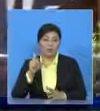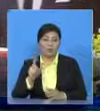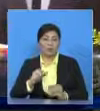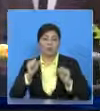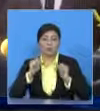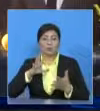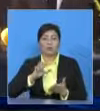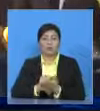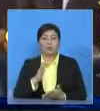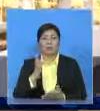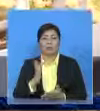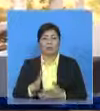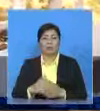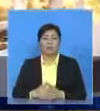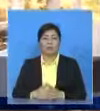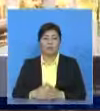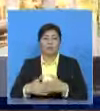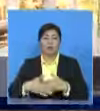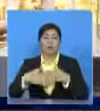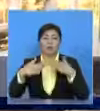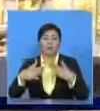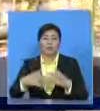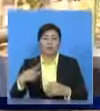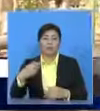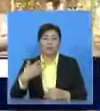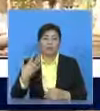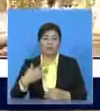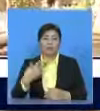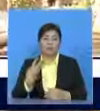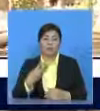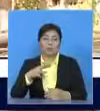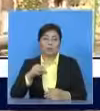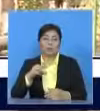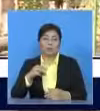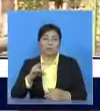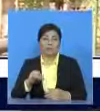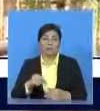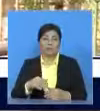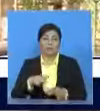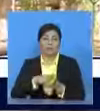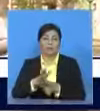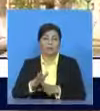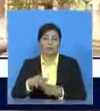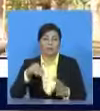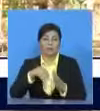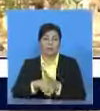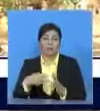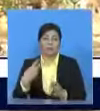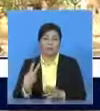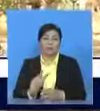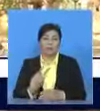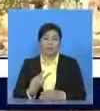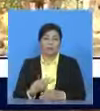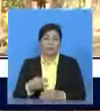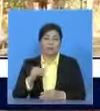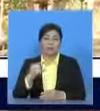спортпен шұғылданады. Көлемі 240 метр квадратты қамтиды. Ішінде екі